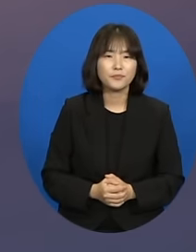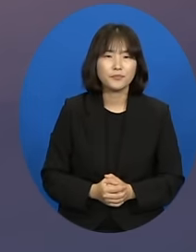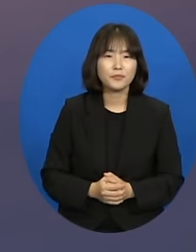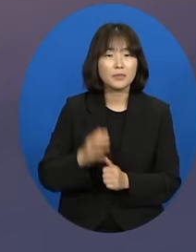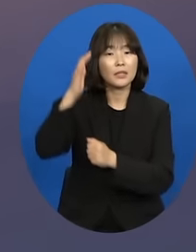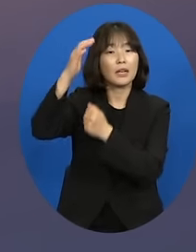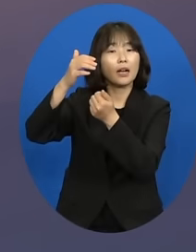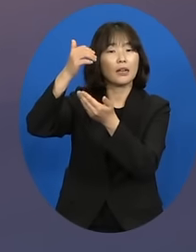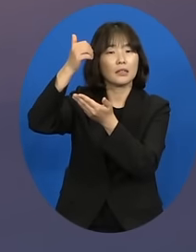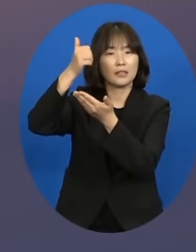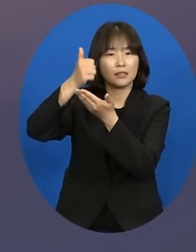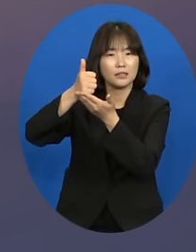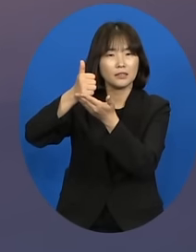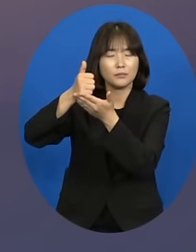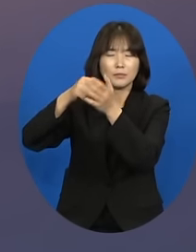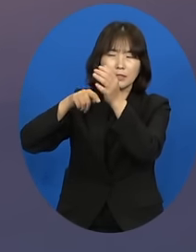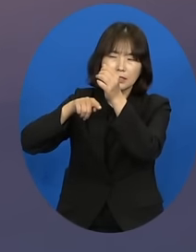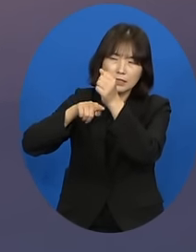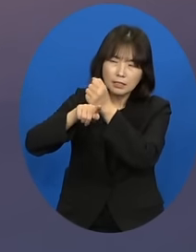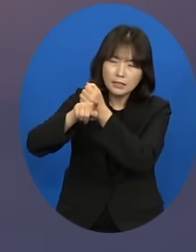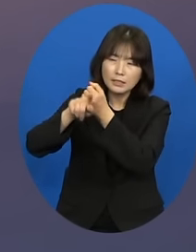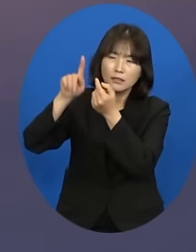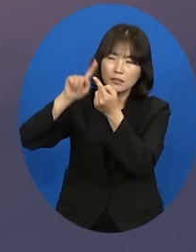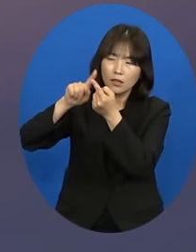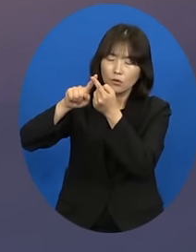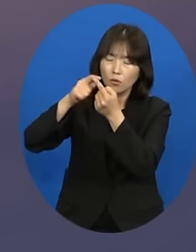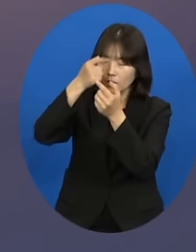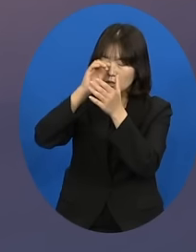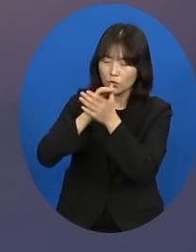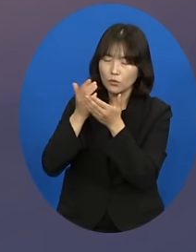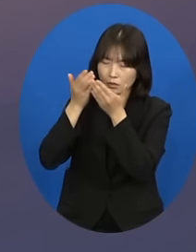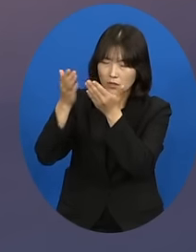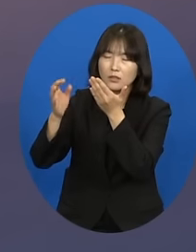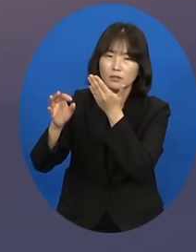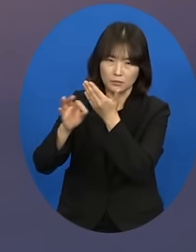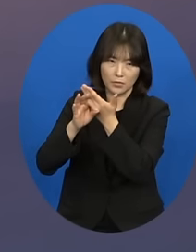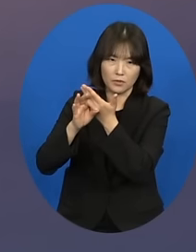하나님의 뜻에 맞게 구하면.